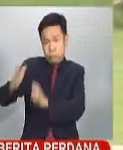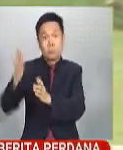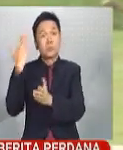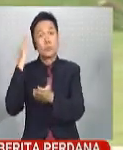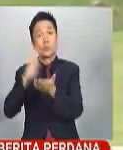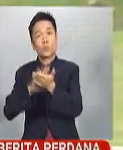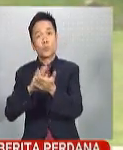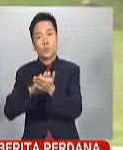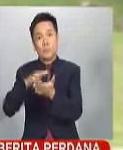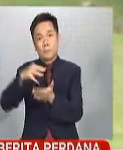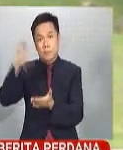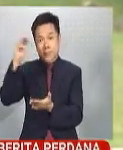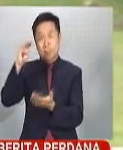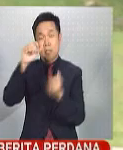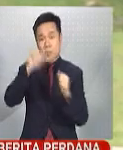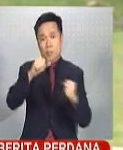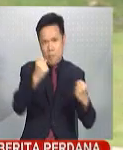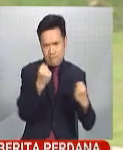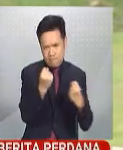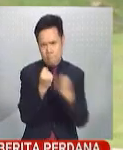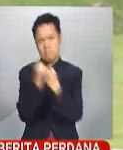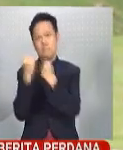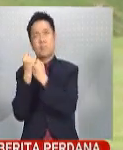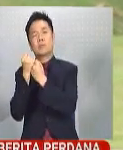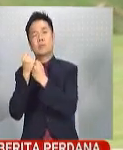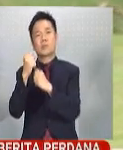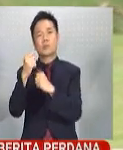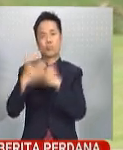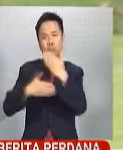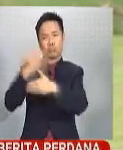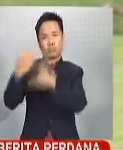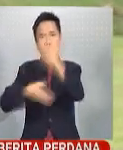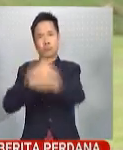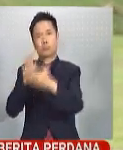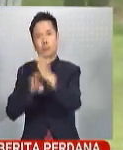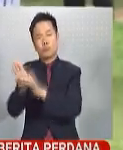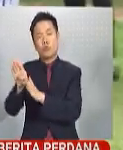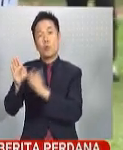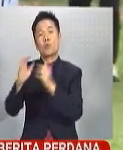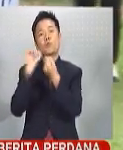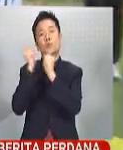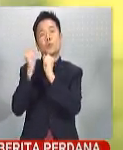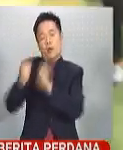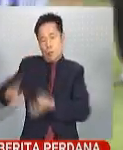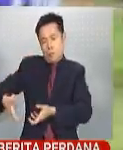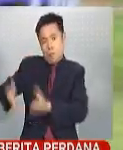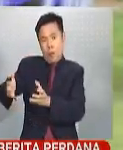Sains Selangor dahulu diharap dapat membantu memudahkan lagi proses pembangunan sukan rugby di Malaysia.